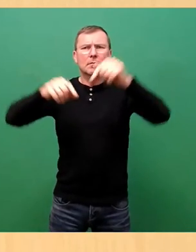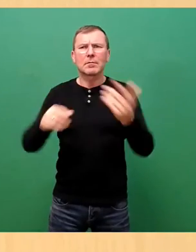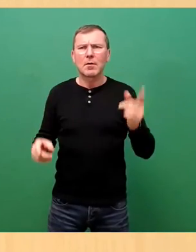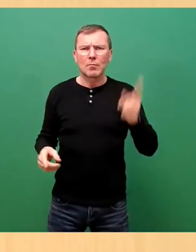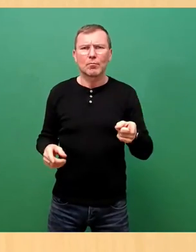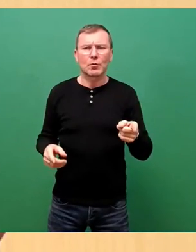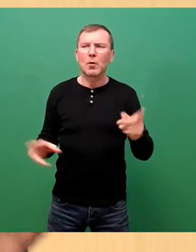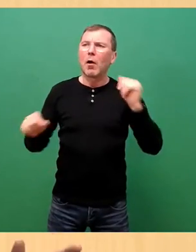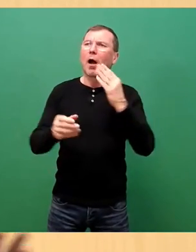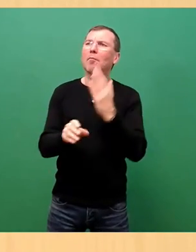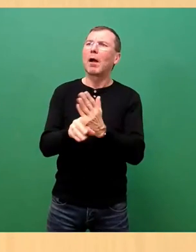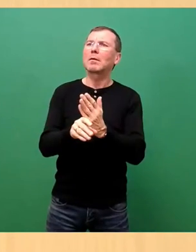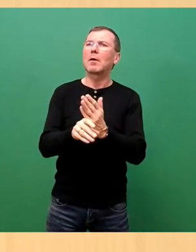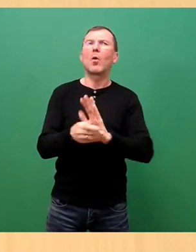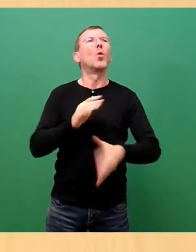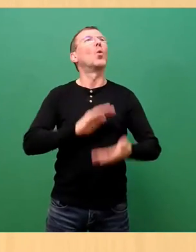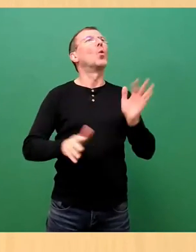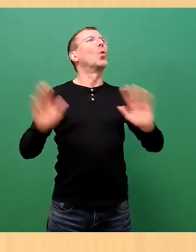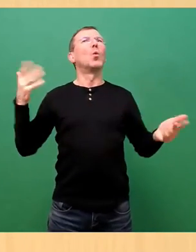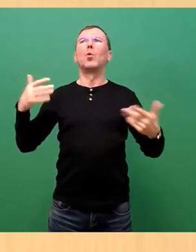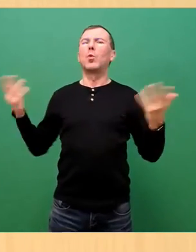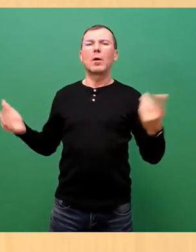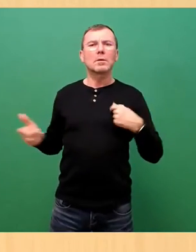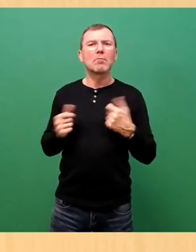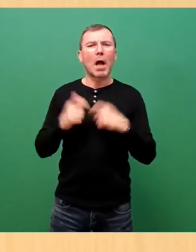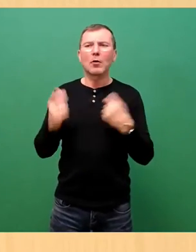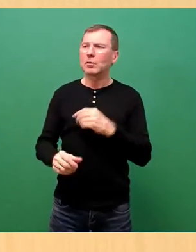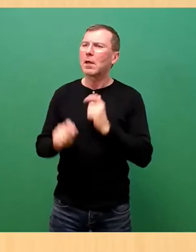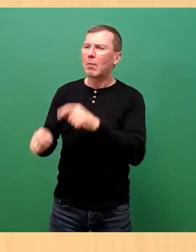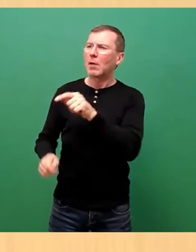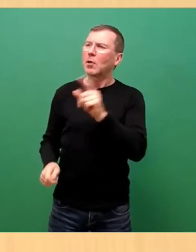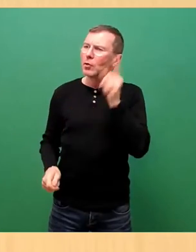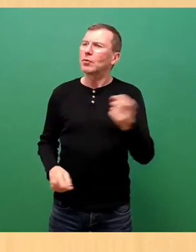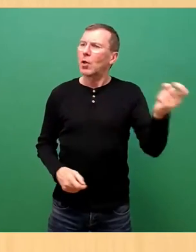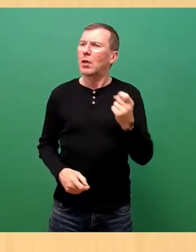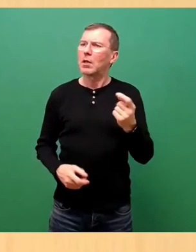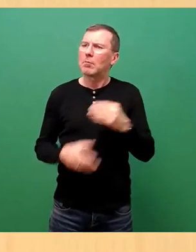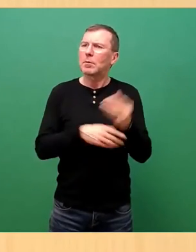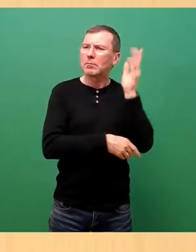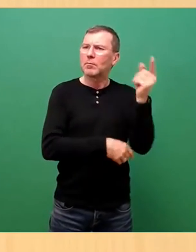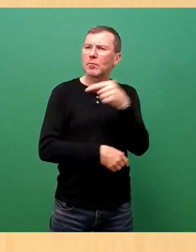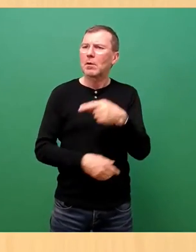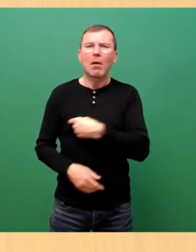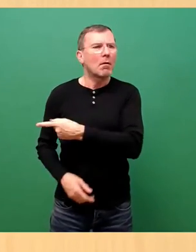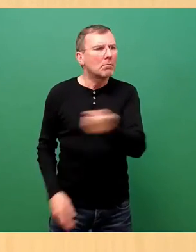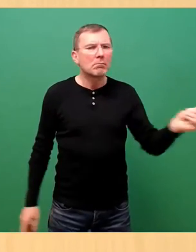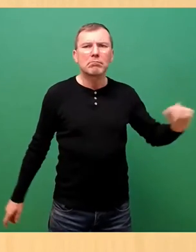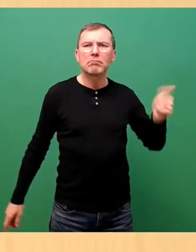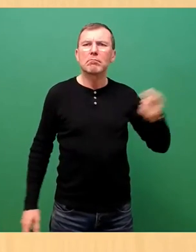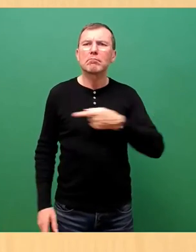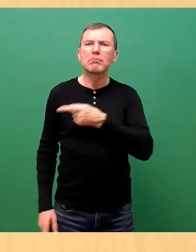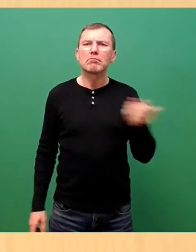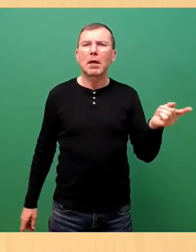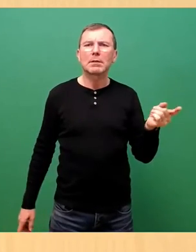Ende niemand mehr wissen. Als wir dann beantragt haben im Ausschuss, dass sie stattfinden soll, ist sie mehrheitlich auch von mit den Stimmen der